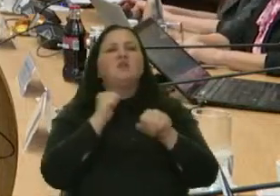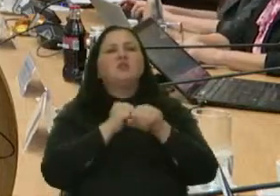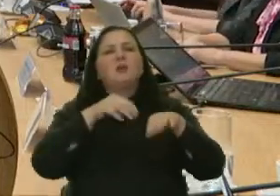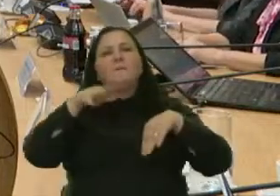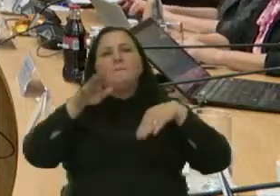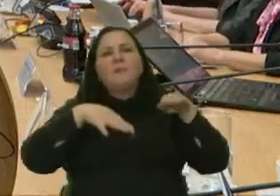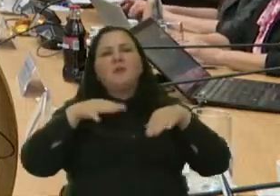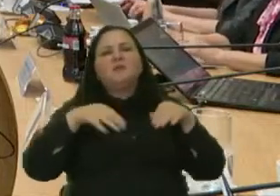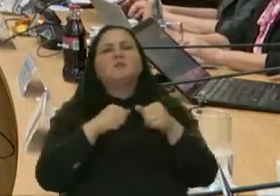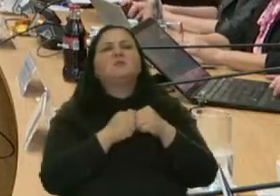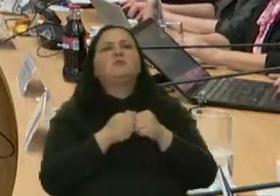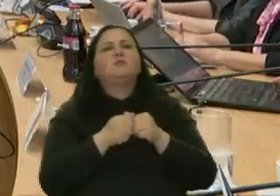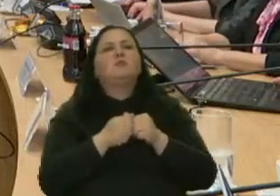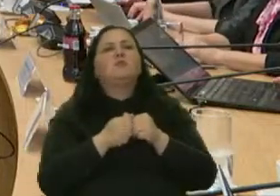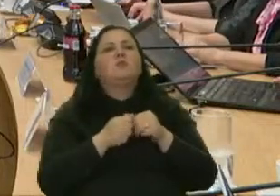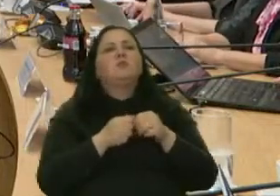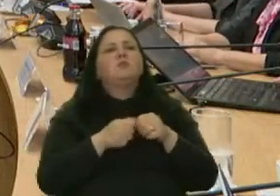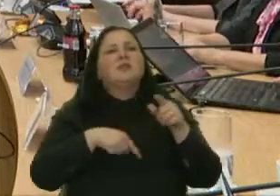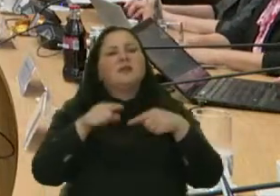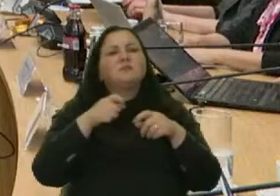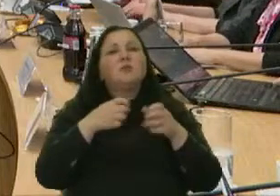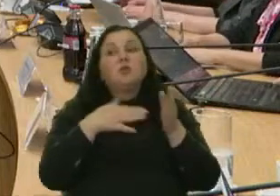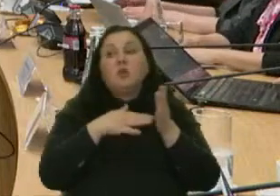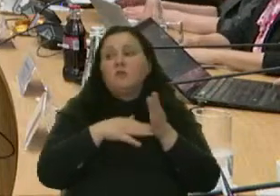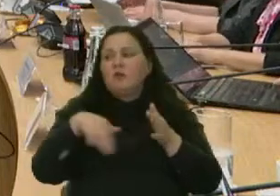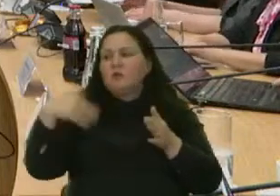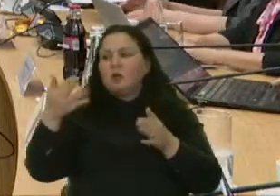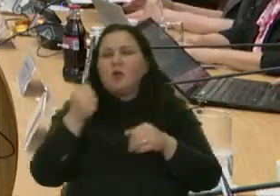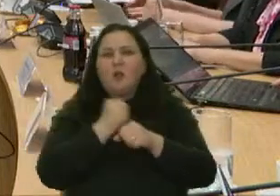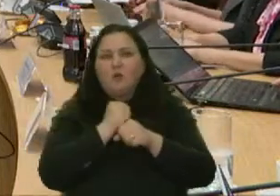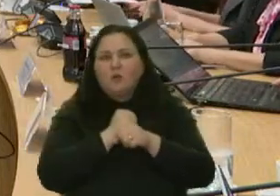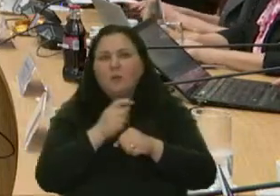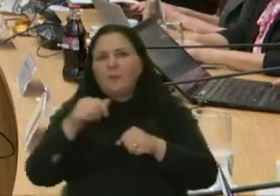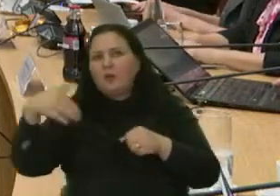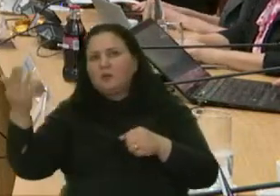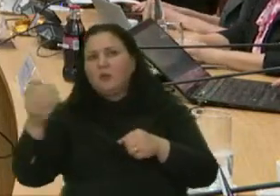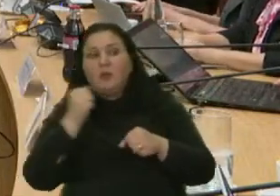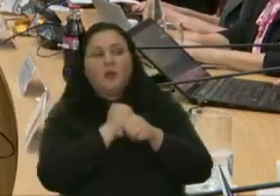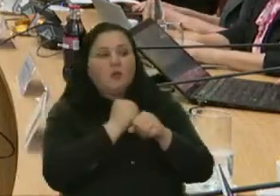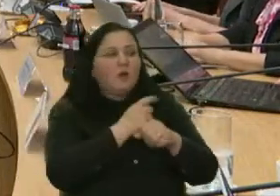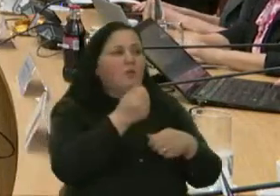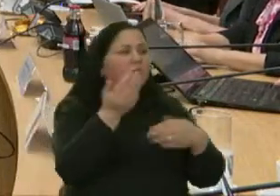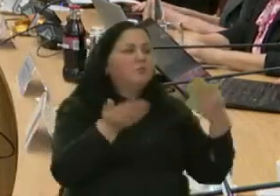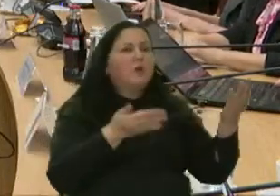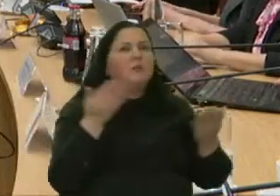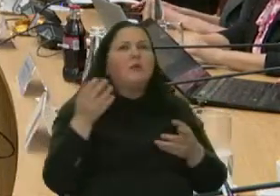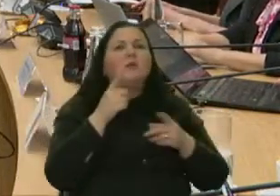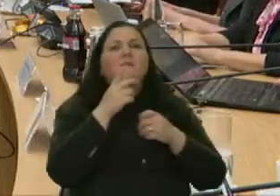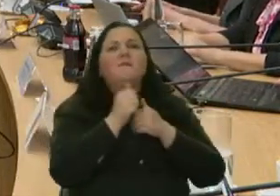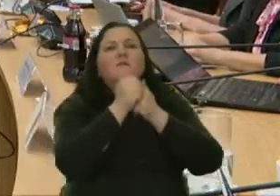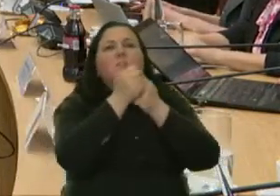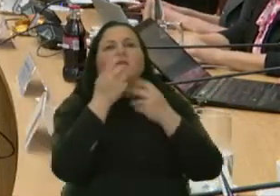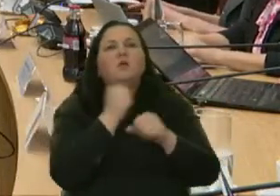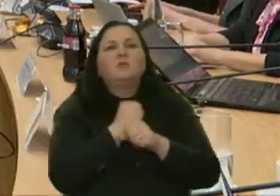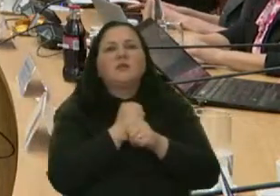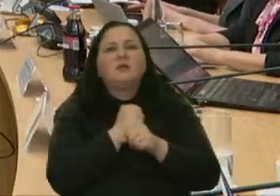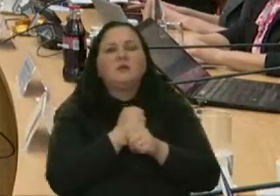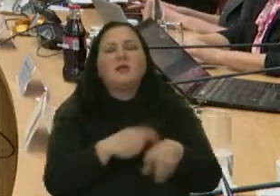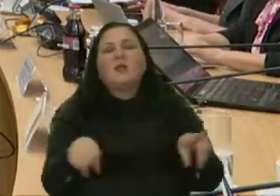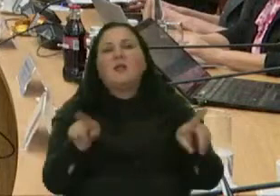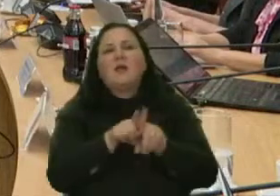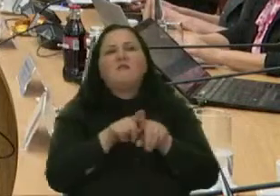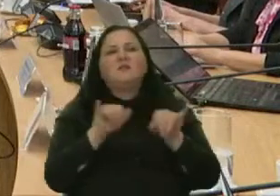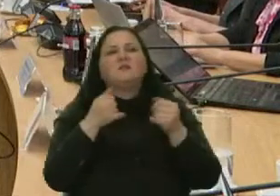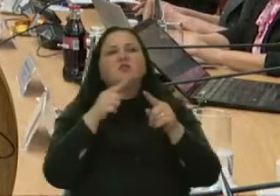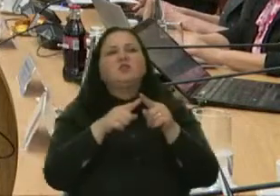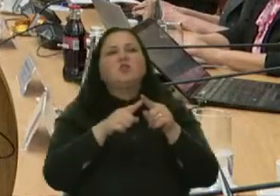are toți și funcție de nevoi îi alocă ai lucat ți alocat banii ai lucrat ți au alocat banii la fel se întâmplă și cu cu